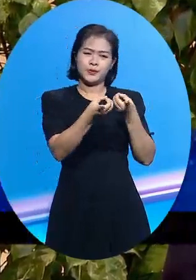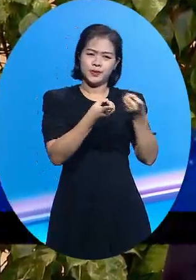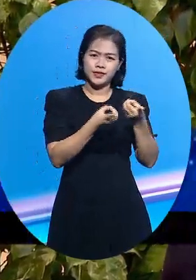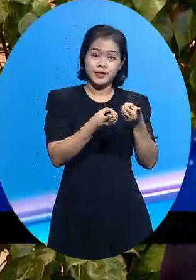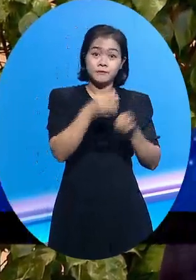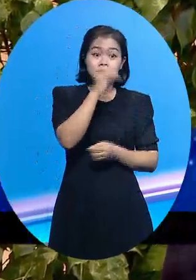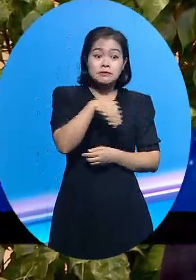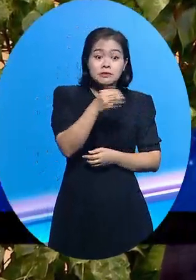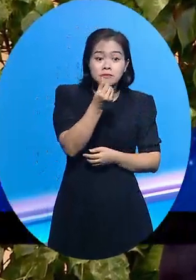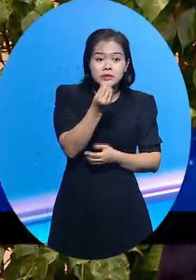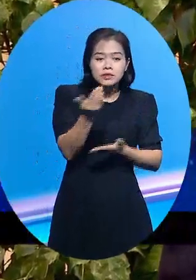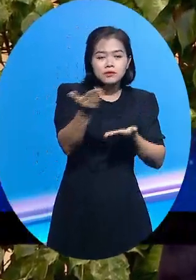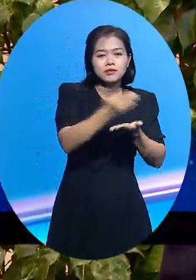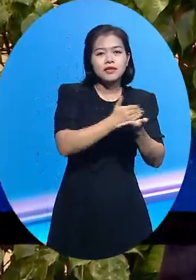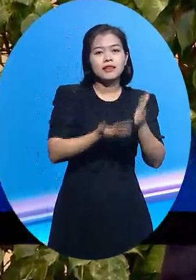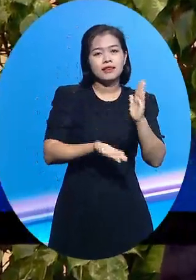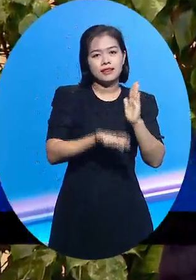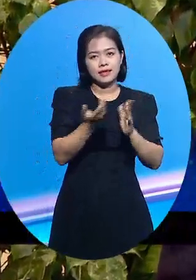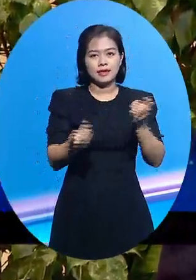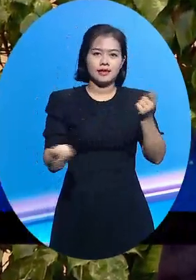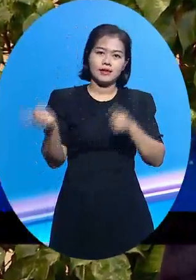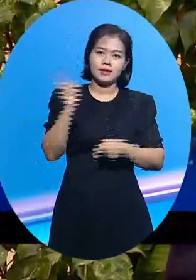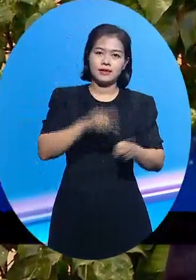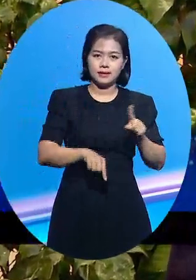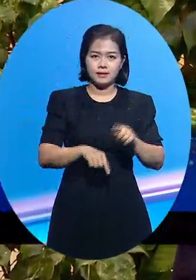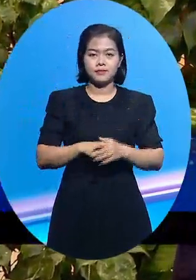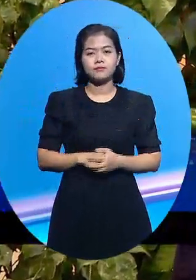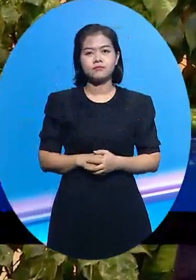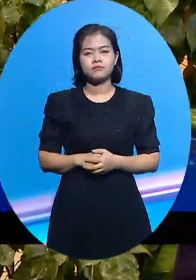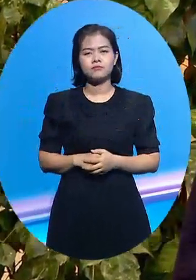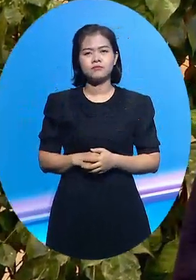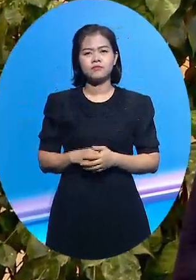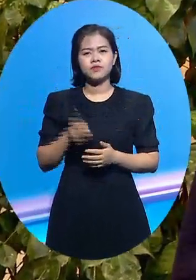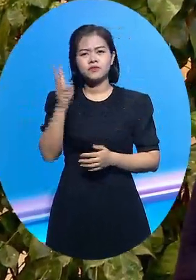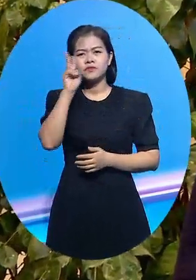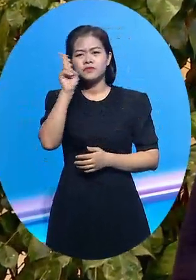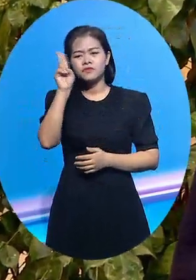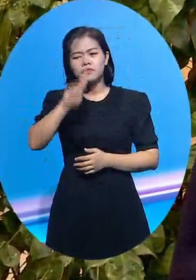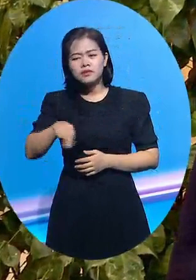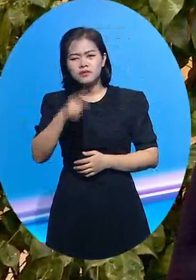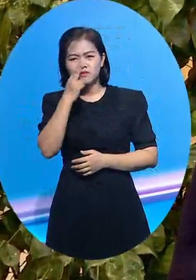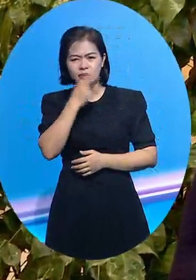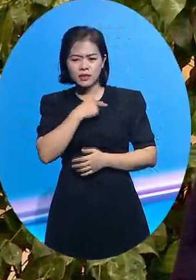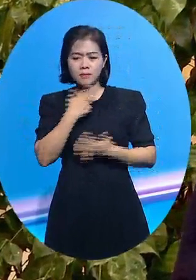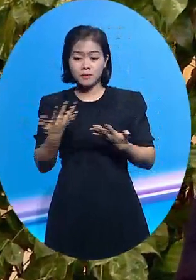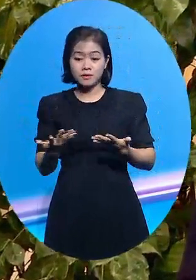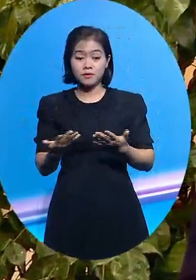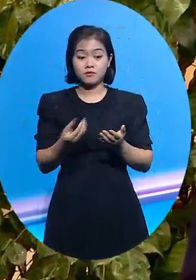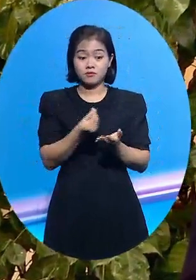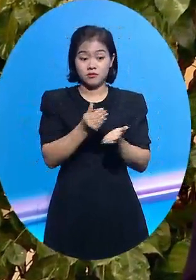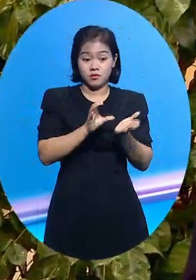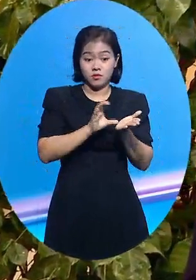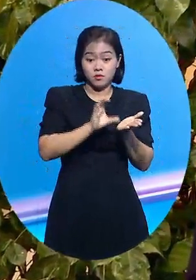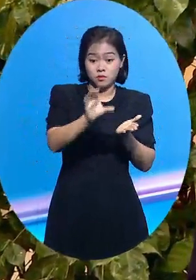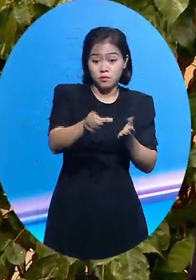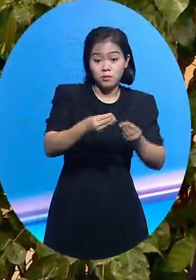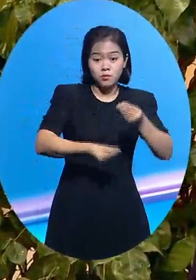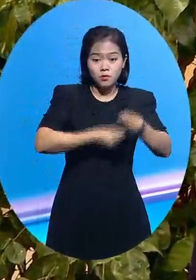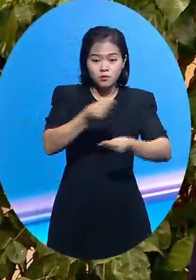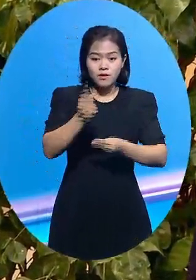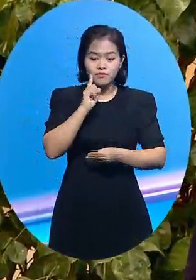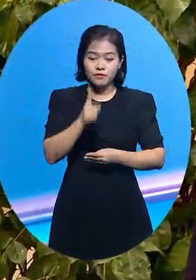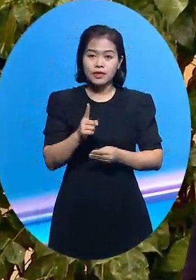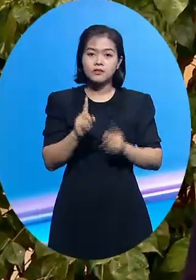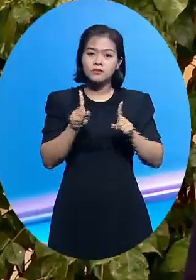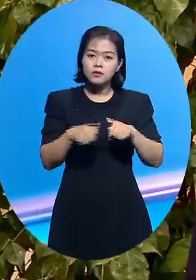họ luôn luôn cần có đòi hỏi đối với những nhà cung cấp sản phẩm là những người phải có thế mạnh. Thứ nhất là về nguồn vốn, thứ hai